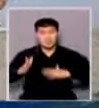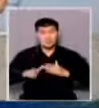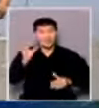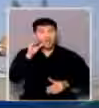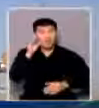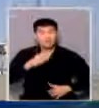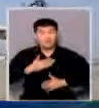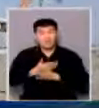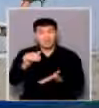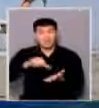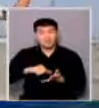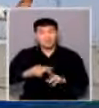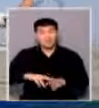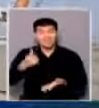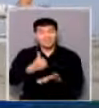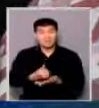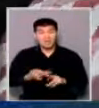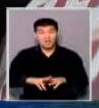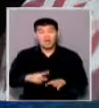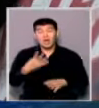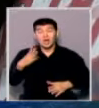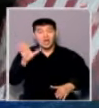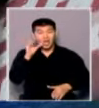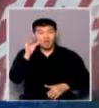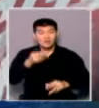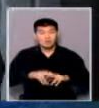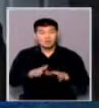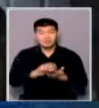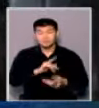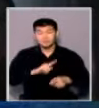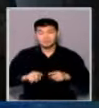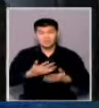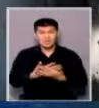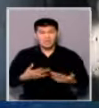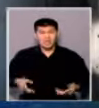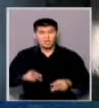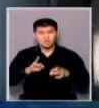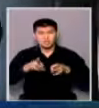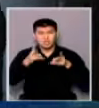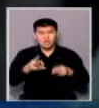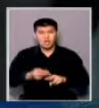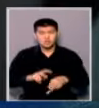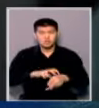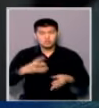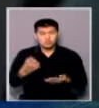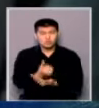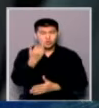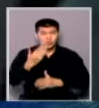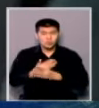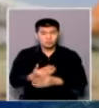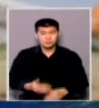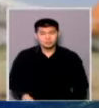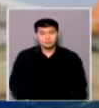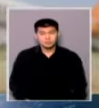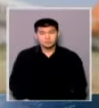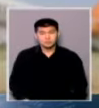иттер де қалыс қалмады. Ондағы басты мақсат төрт аяқтылардың бойын тосыннан келетін қатерге үйретіп, қорқынышын жеңуге көмектесу.